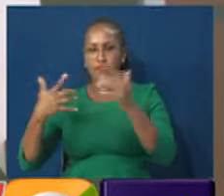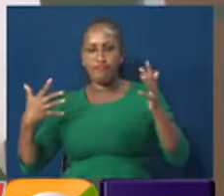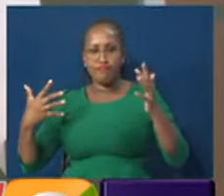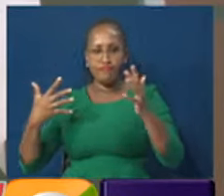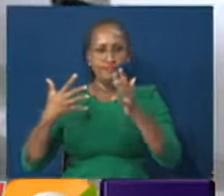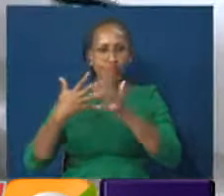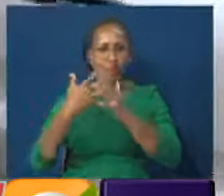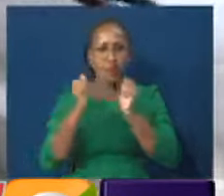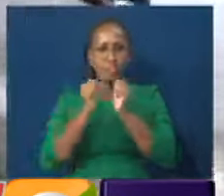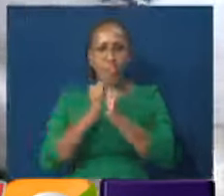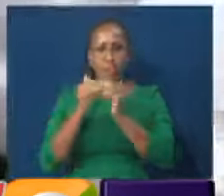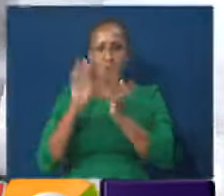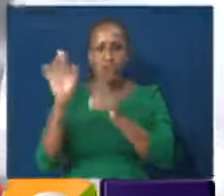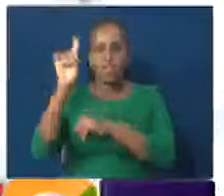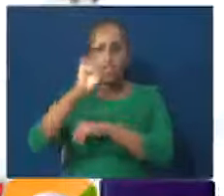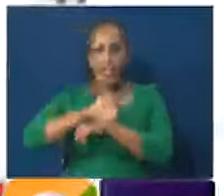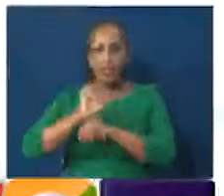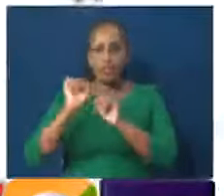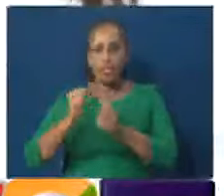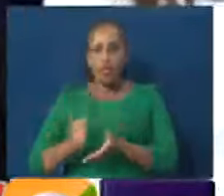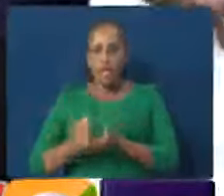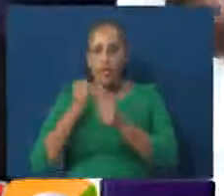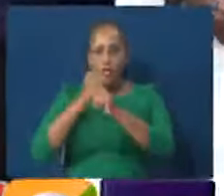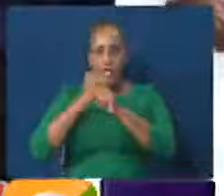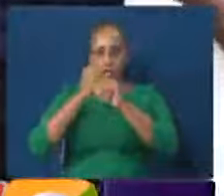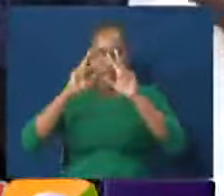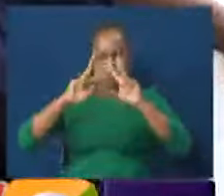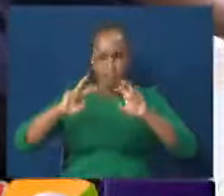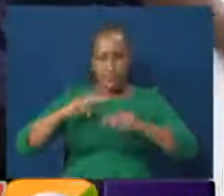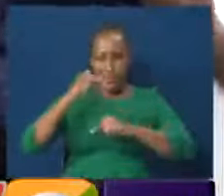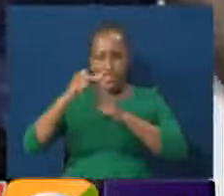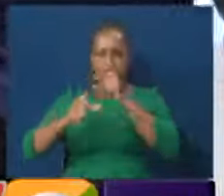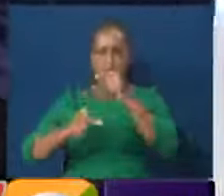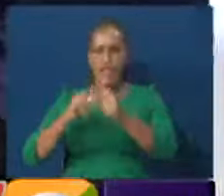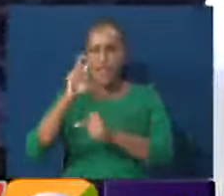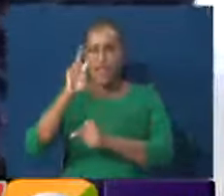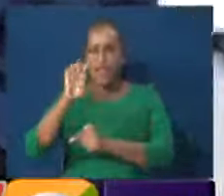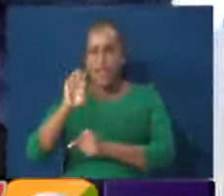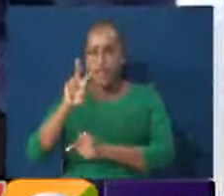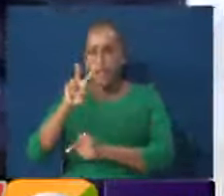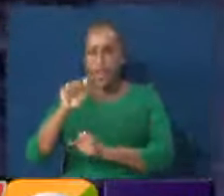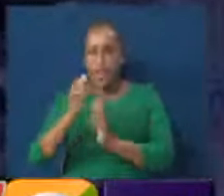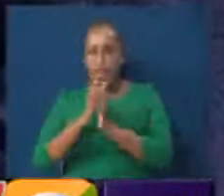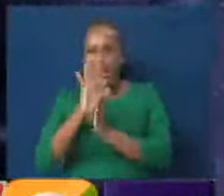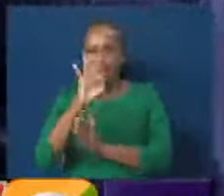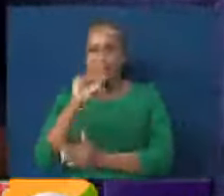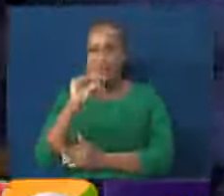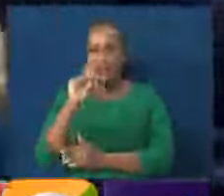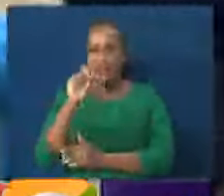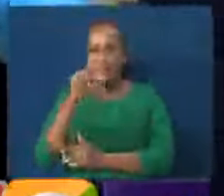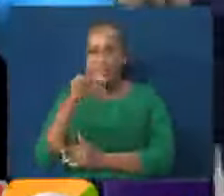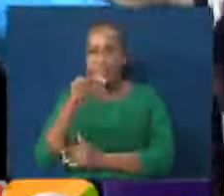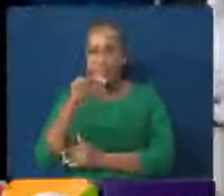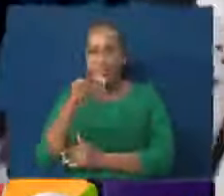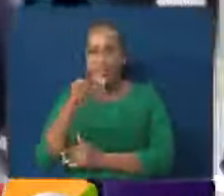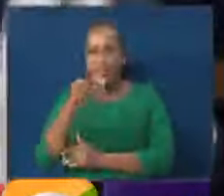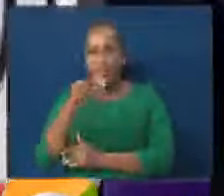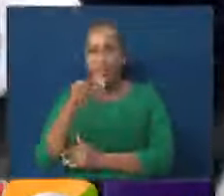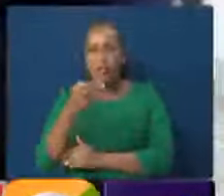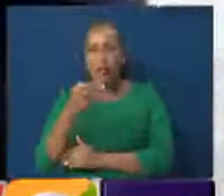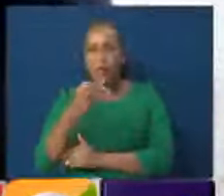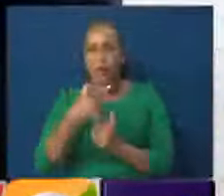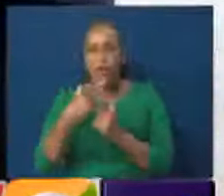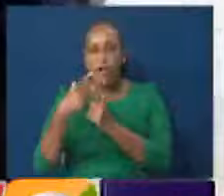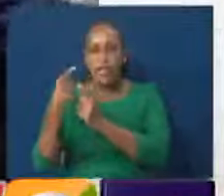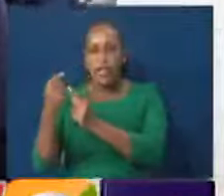10 zaidi ili kutoa nafasi kwa uchunguzi kuendelea. Evelyn Wanza Katumbu na Faith Ndemba Kialo Were